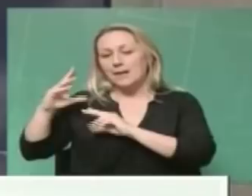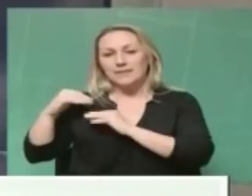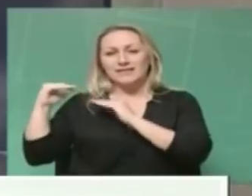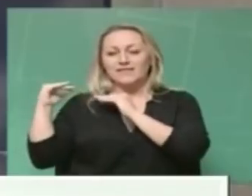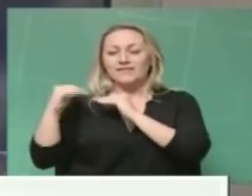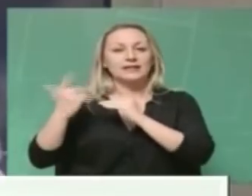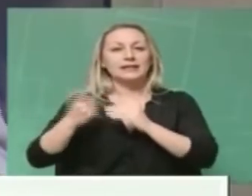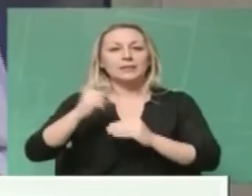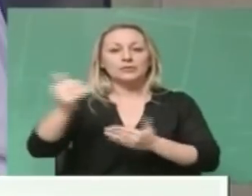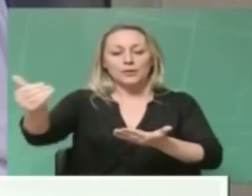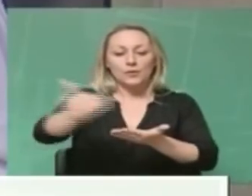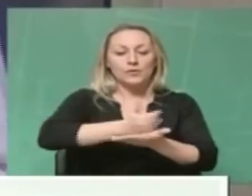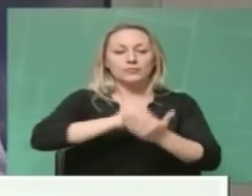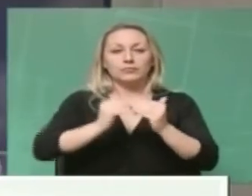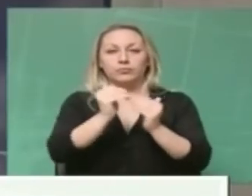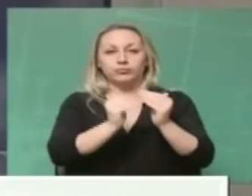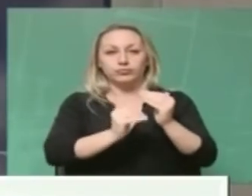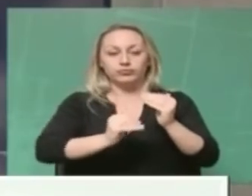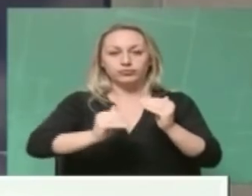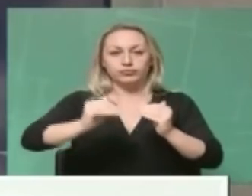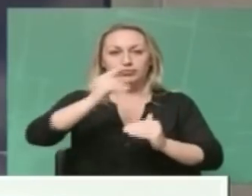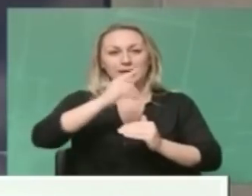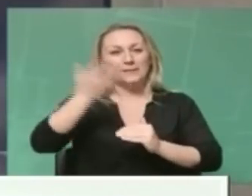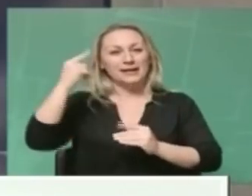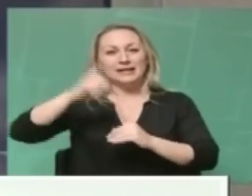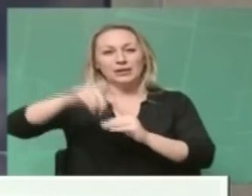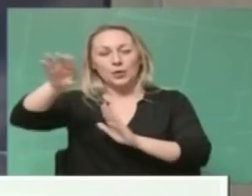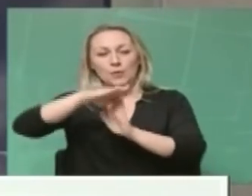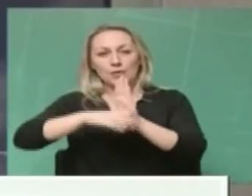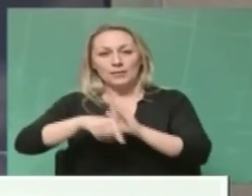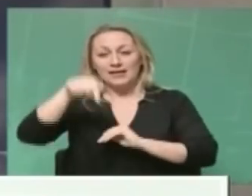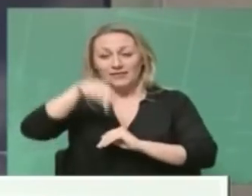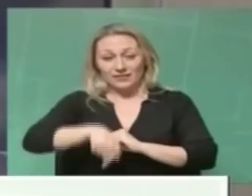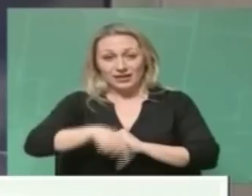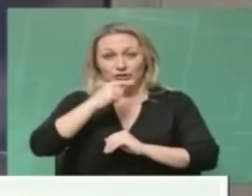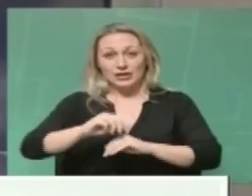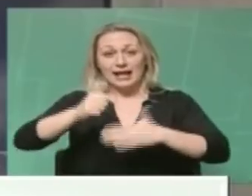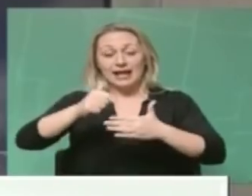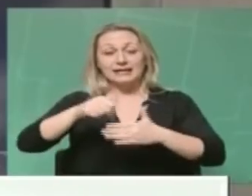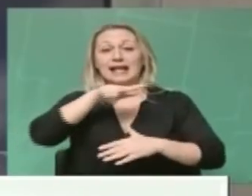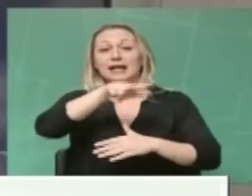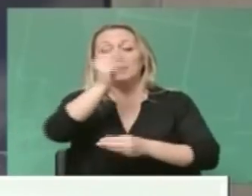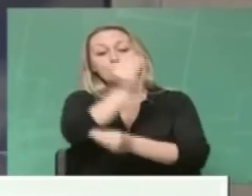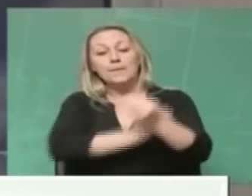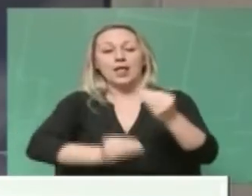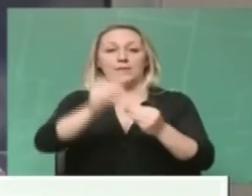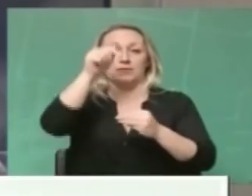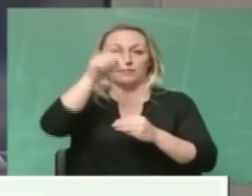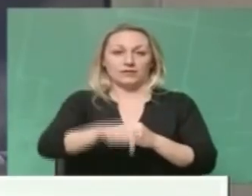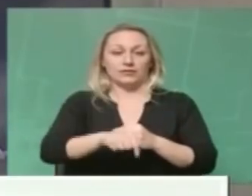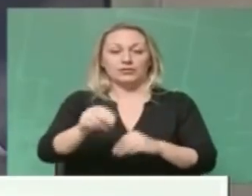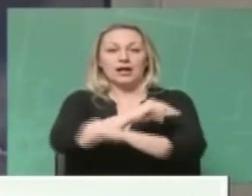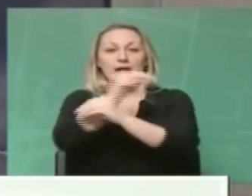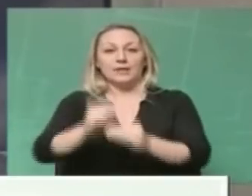συζητήσει και στη συζήτηση για το τεχνικό πρόγραμμα κτλ. Συν 6 εκατομμύρια τα εισπρακτέα υπόλοιπα βεβαιωθέντων εσόδων προσεγγίζουν πλέον